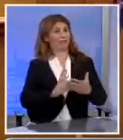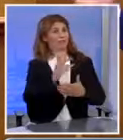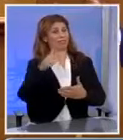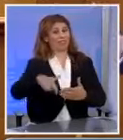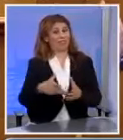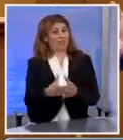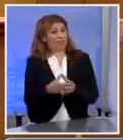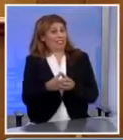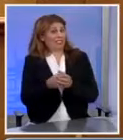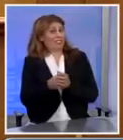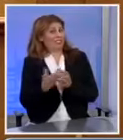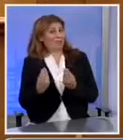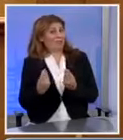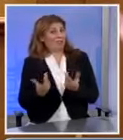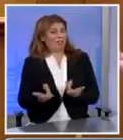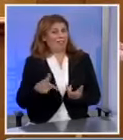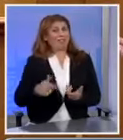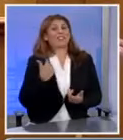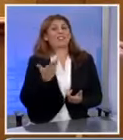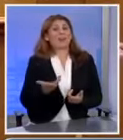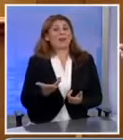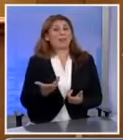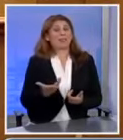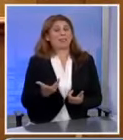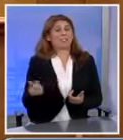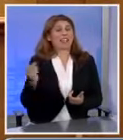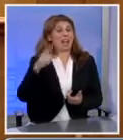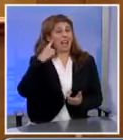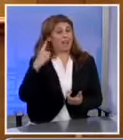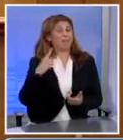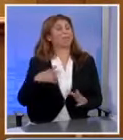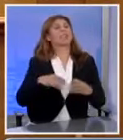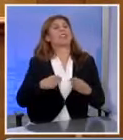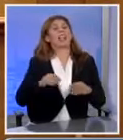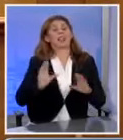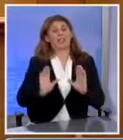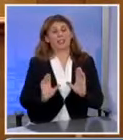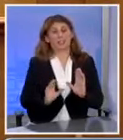είστε συντηρητικοί. Εδώ δεν μπορείτε να χωρέσετε καμία άλλη άποψη.